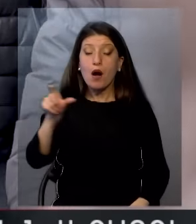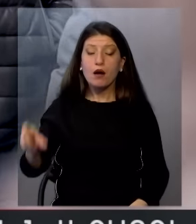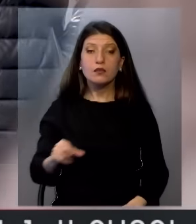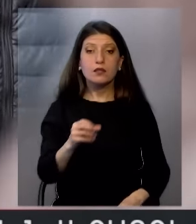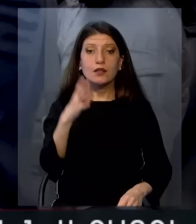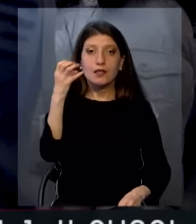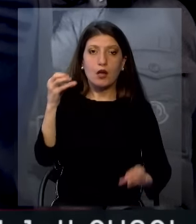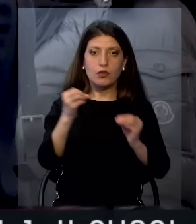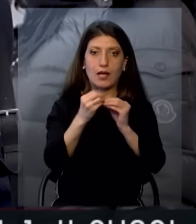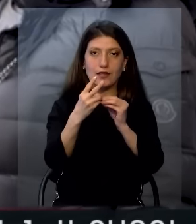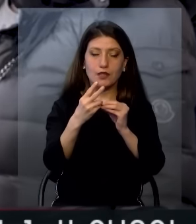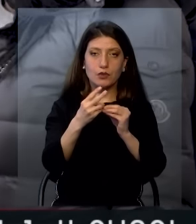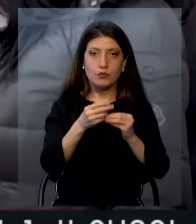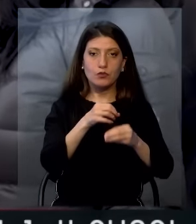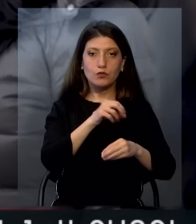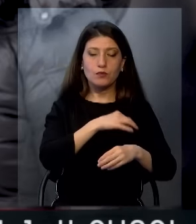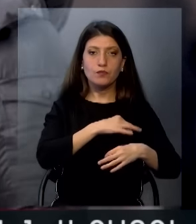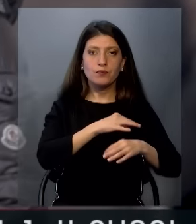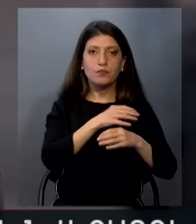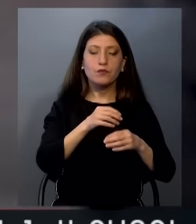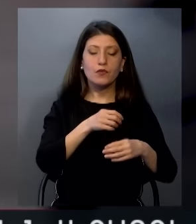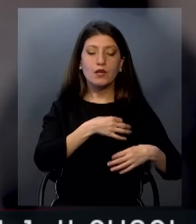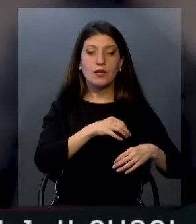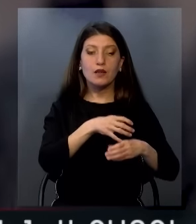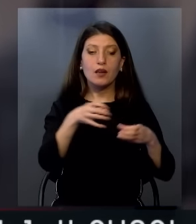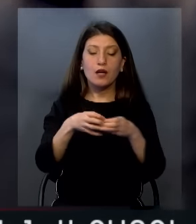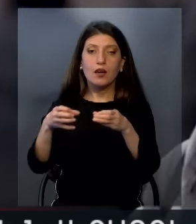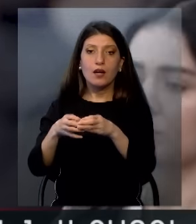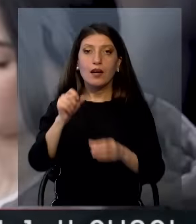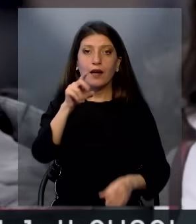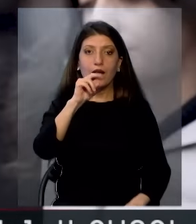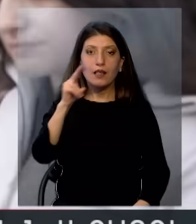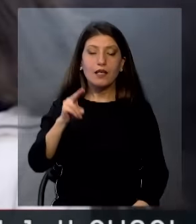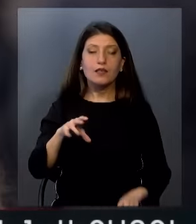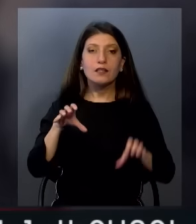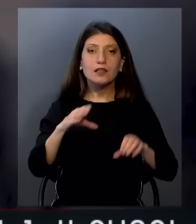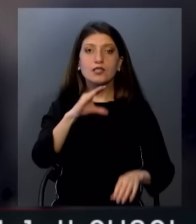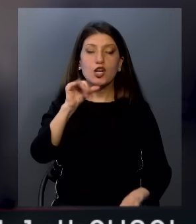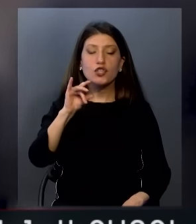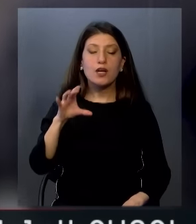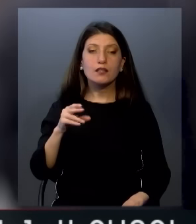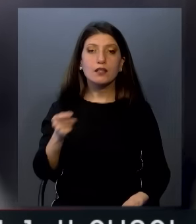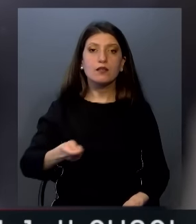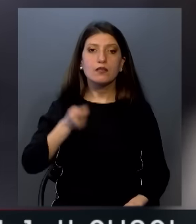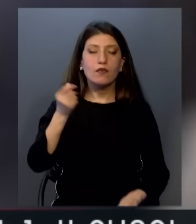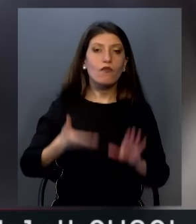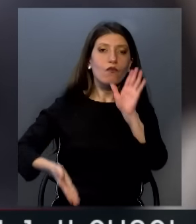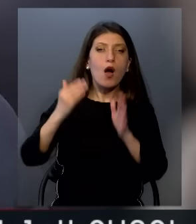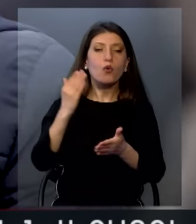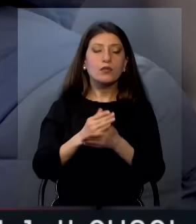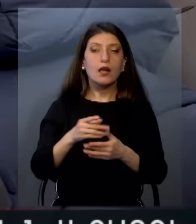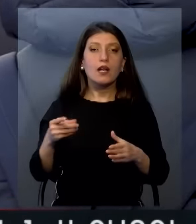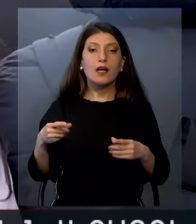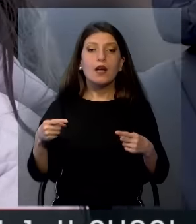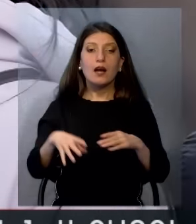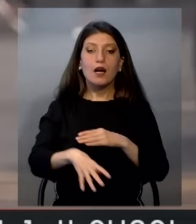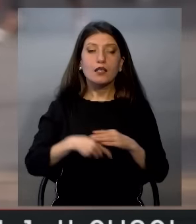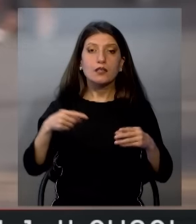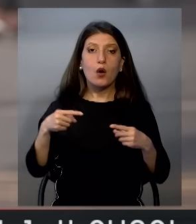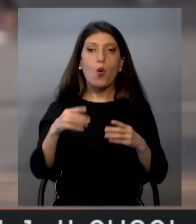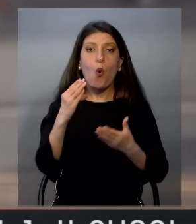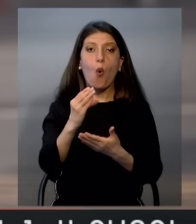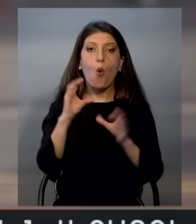512-ը ֆինանսավորել էին ՀՀԿ տեխնացու Սերժ Սարգսյանի հիմնադրամը։ Այն ժամանակ դեռ գործում էր հին ընտրական օրենսգիրքը, որով